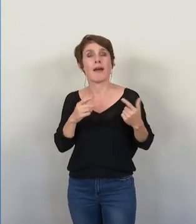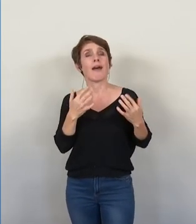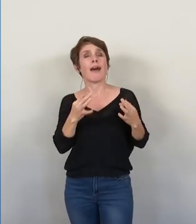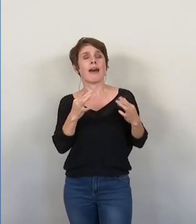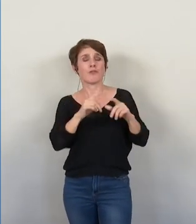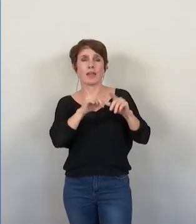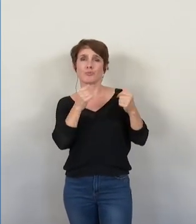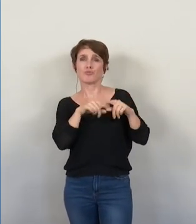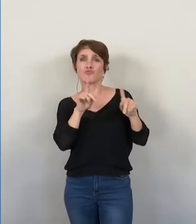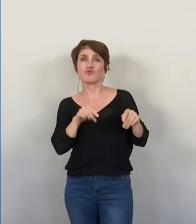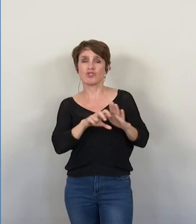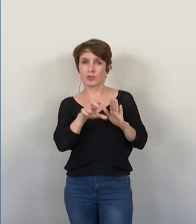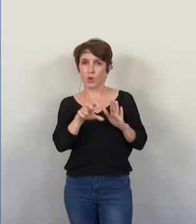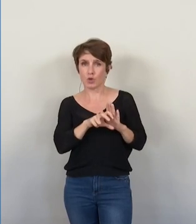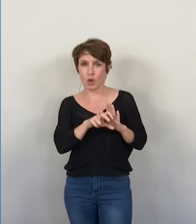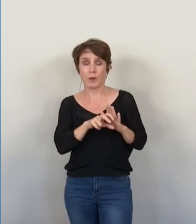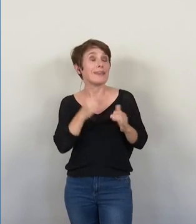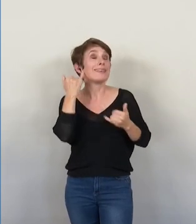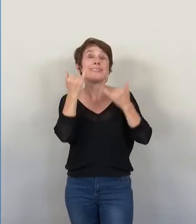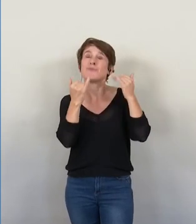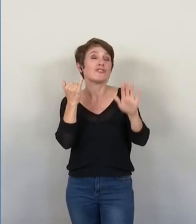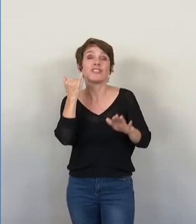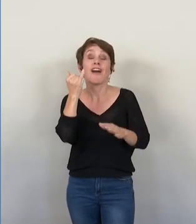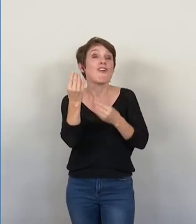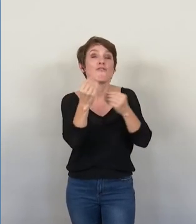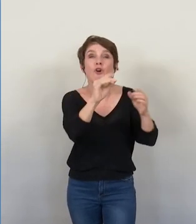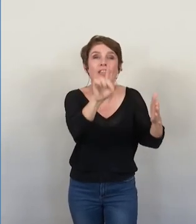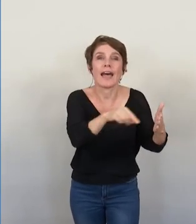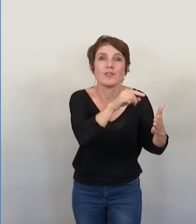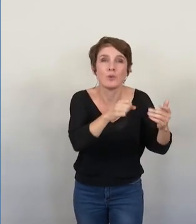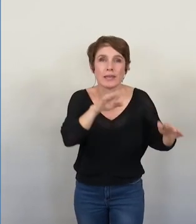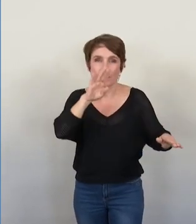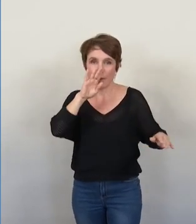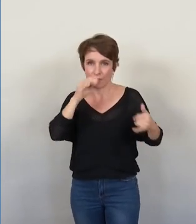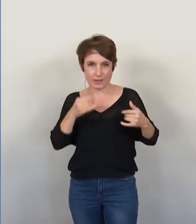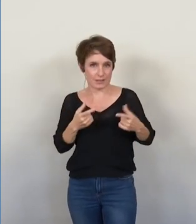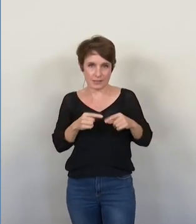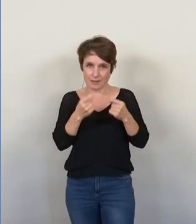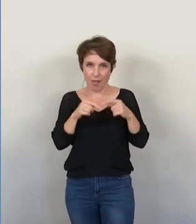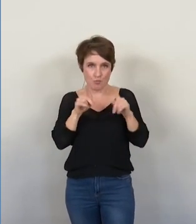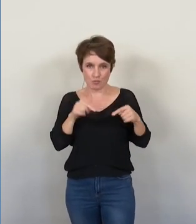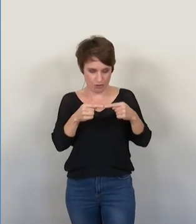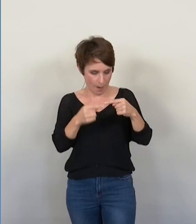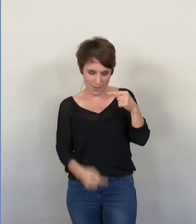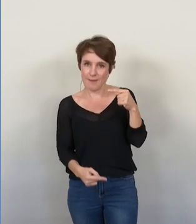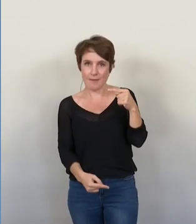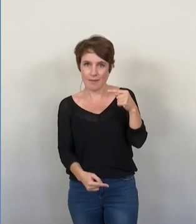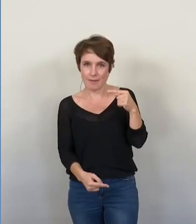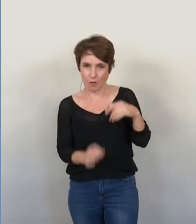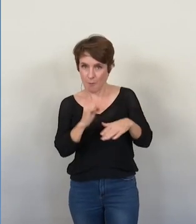soyons clair aussi si la vente est annulée Monsieur le Maire le budget est en banqueroute vous jouez gros